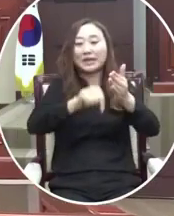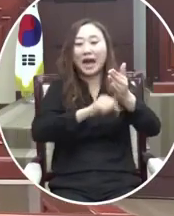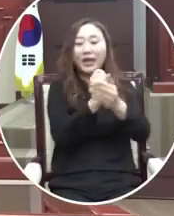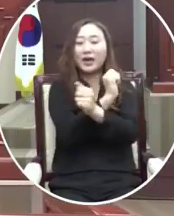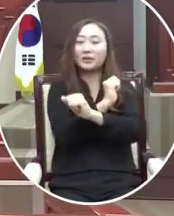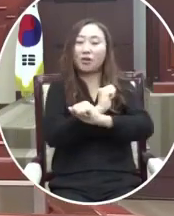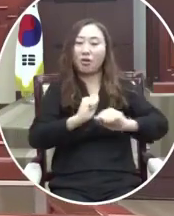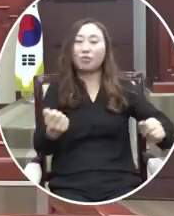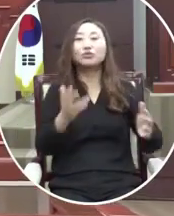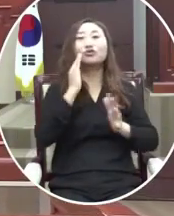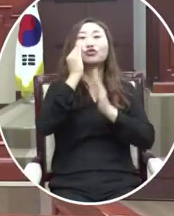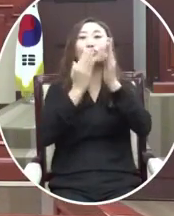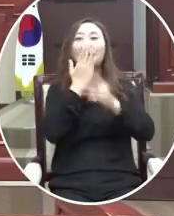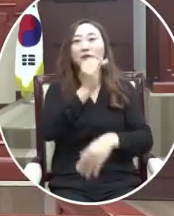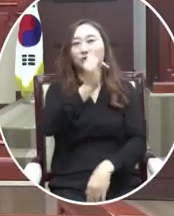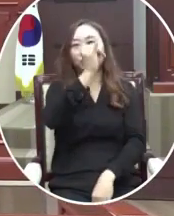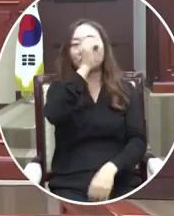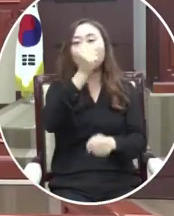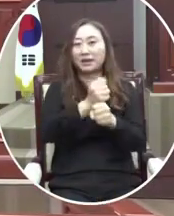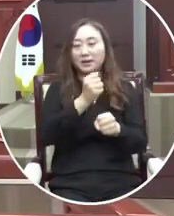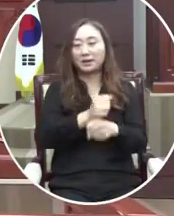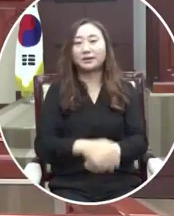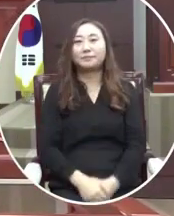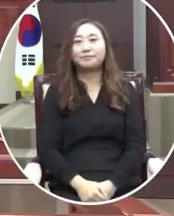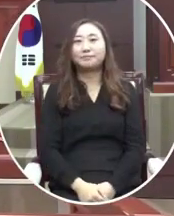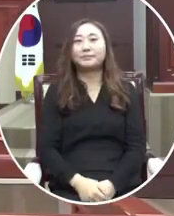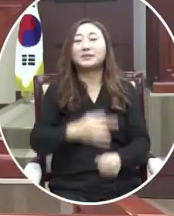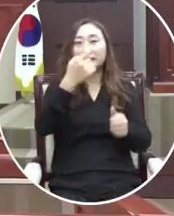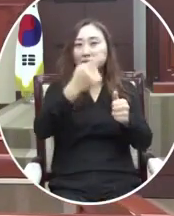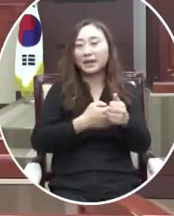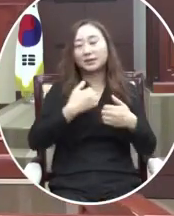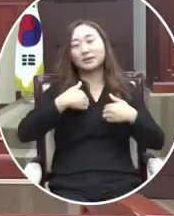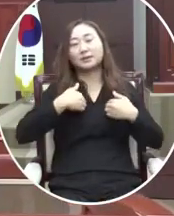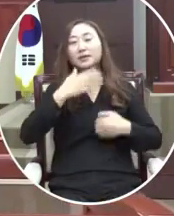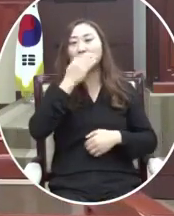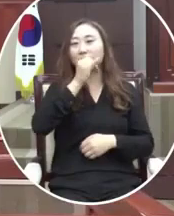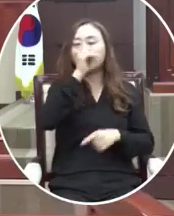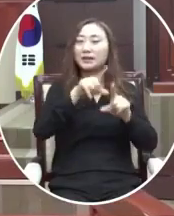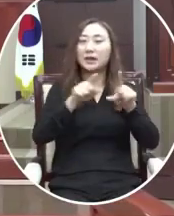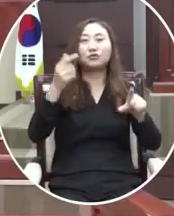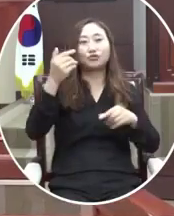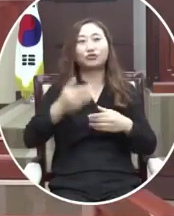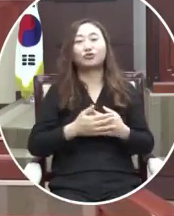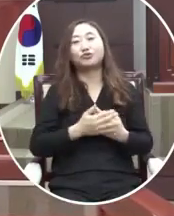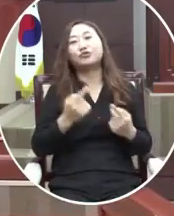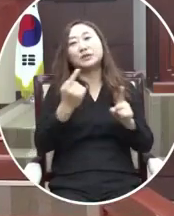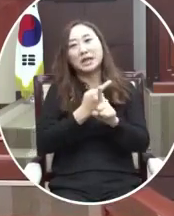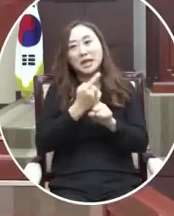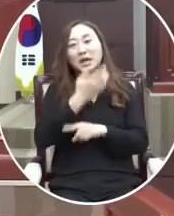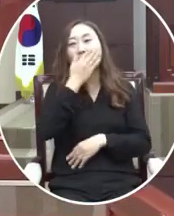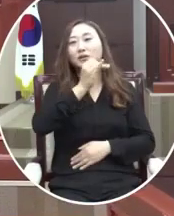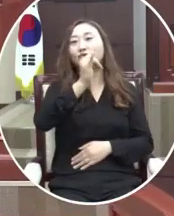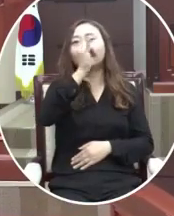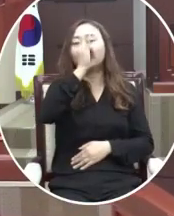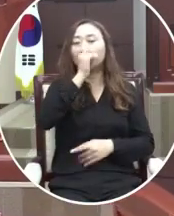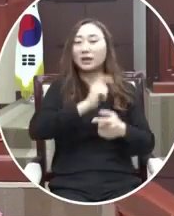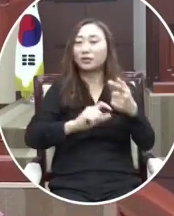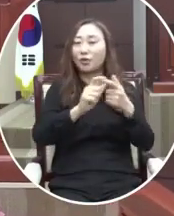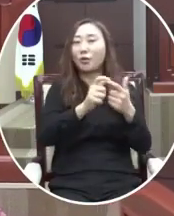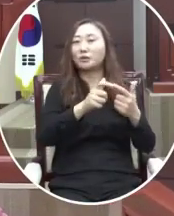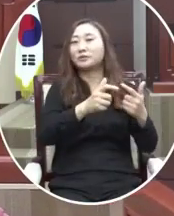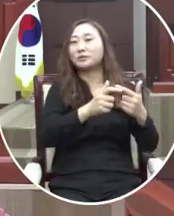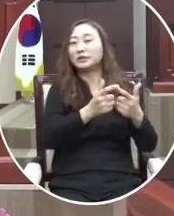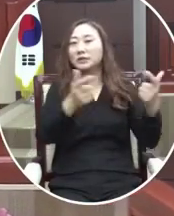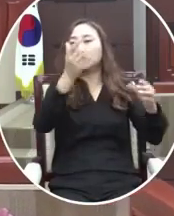숲이되는 자연 속의 도시로 나아가겠습니다 먼저 자연을 즐기며 일상을 전하는 힐링 공간들을 지속적으로 확충해